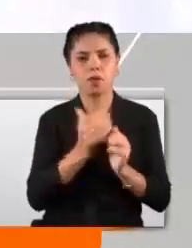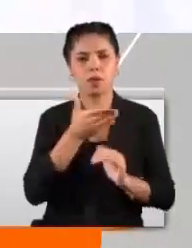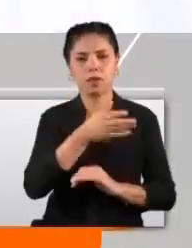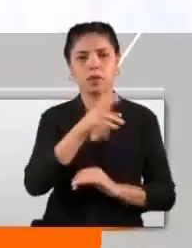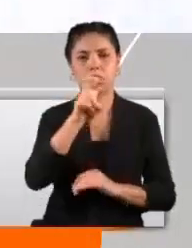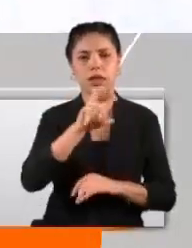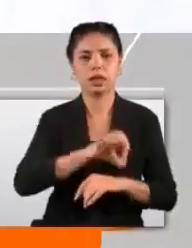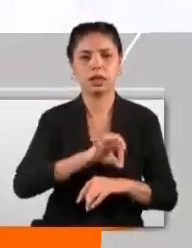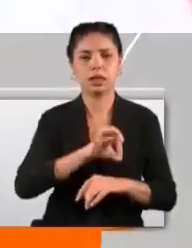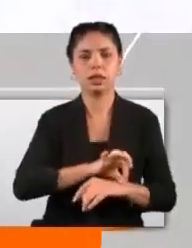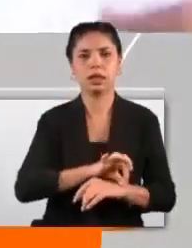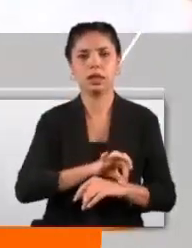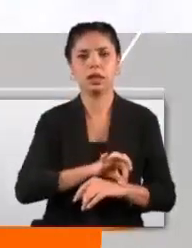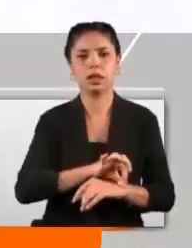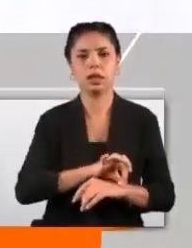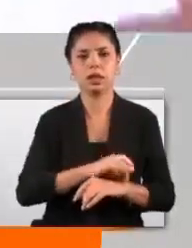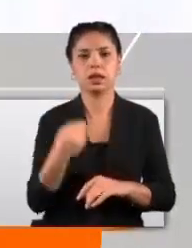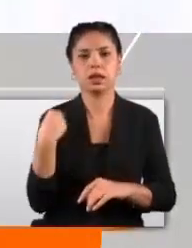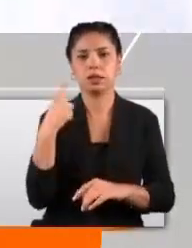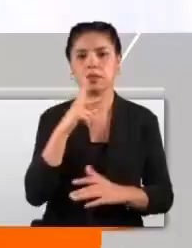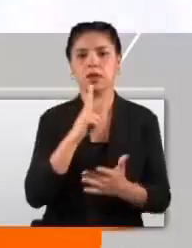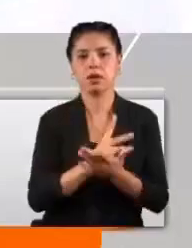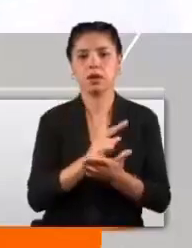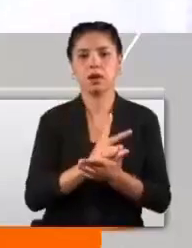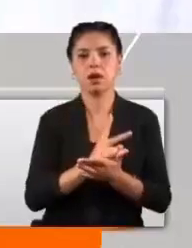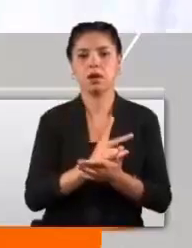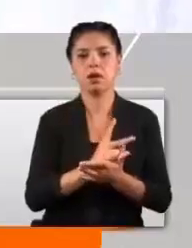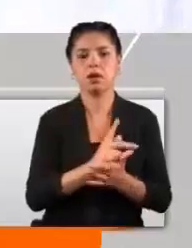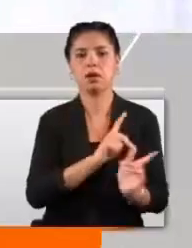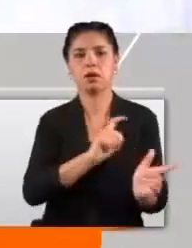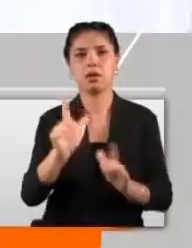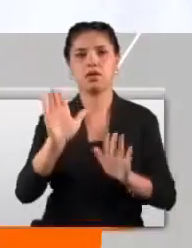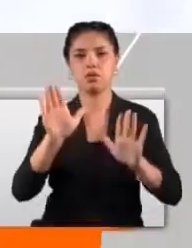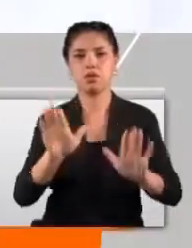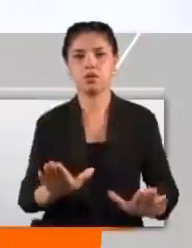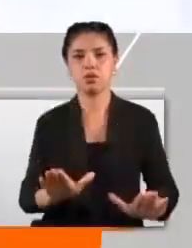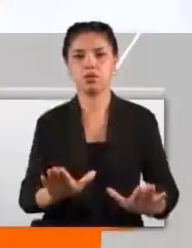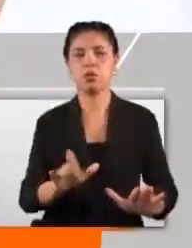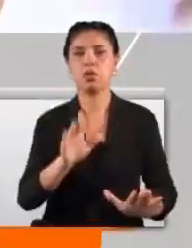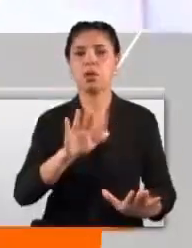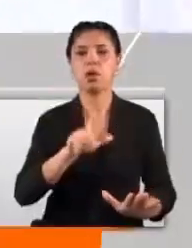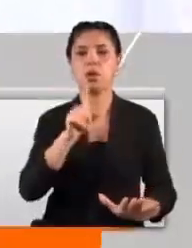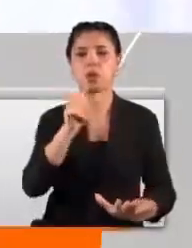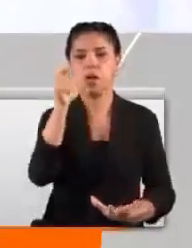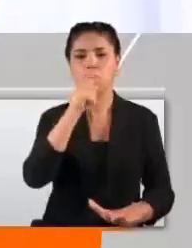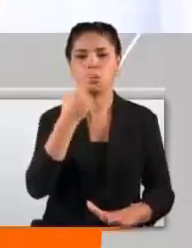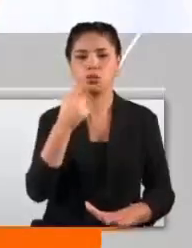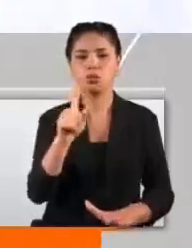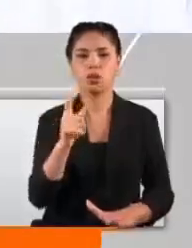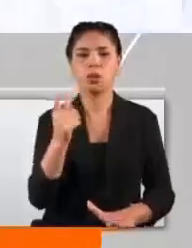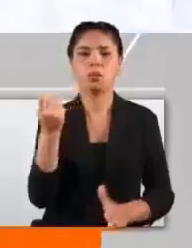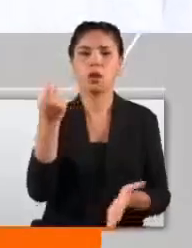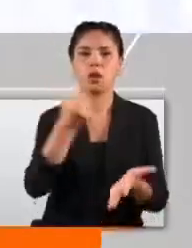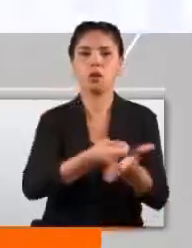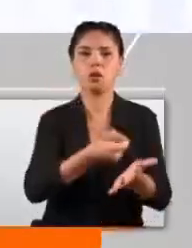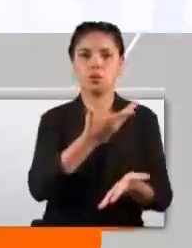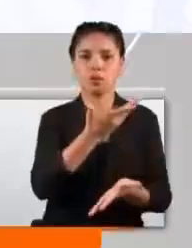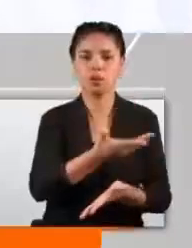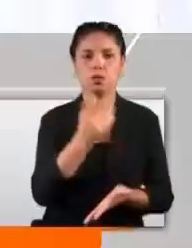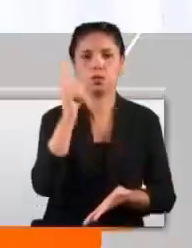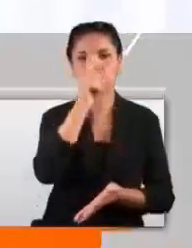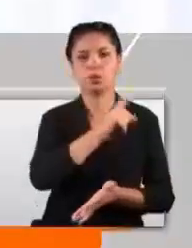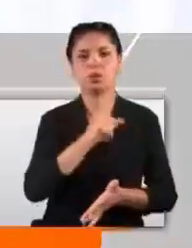8 dakikada yeni bir karar alıp tahliyeyi durdurdular. İhtiyati tedbir kararı alıp 600 bin lira para yatırmışlar icraya.